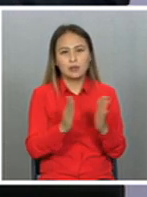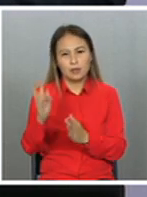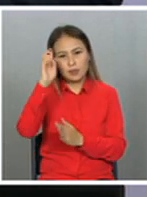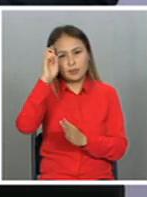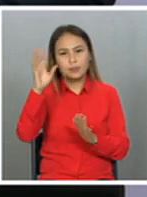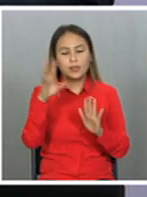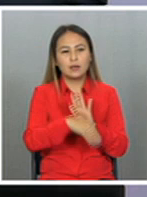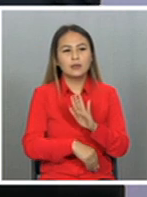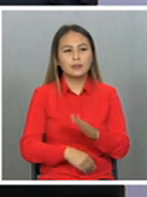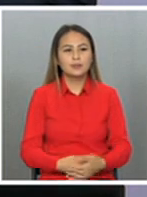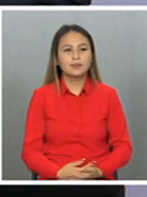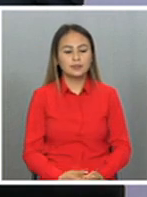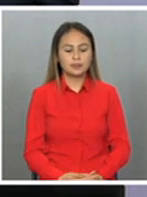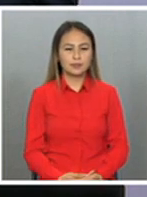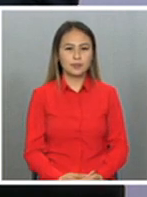жататындығын көрсетеді.